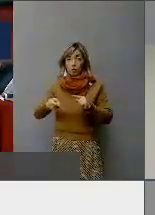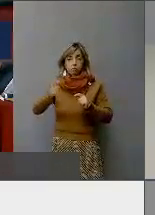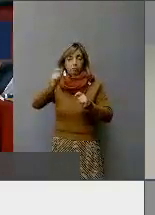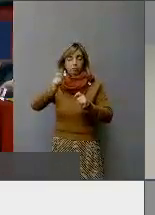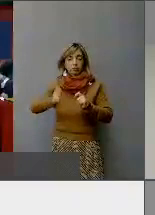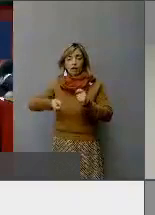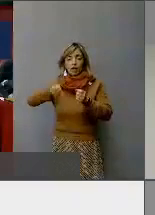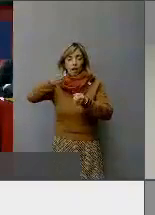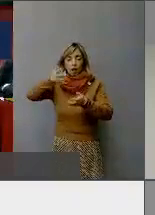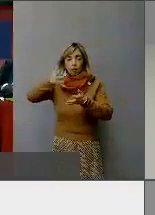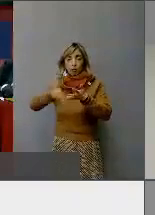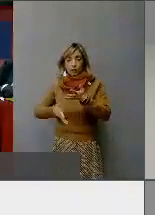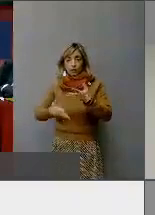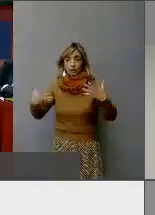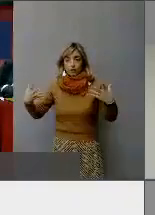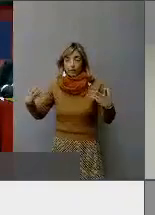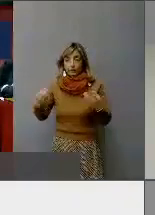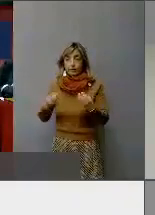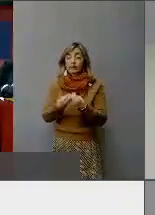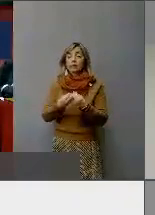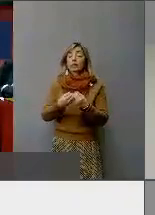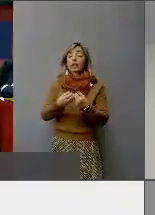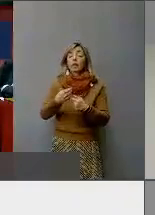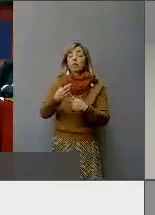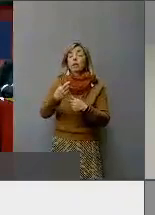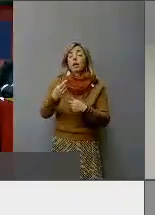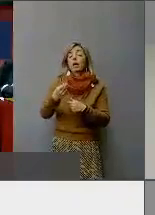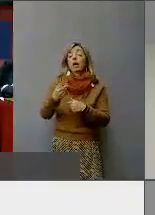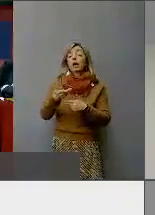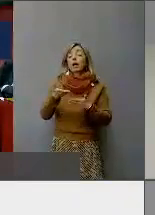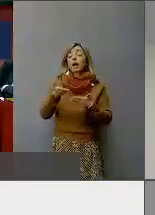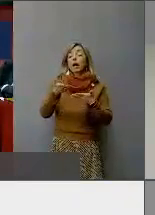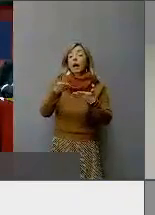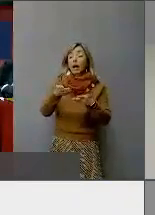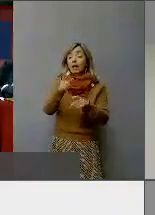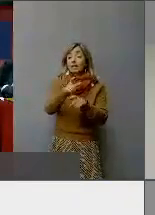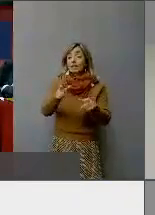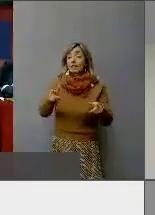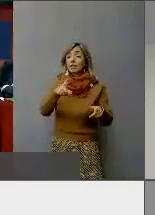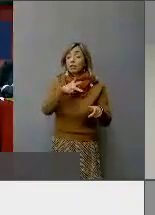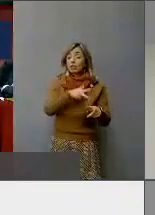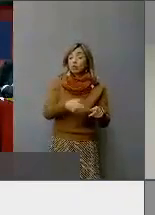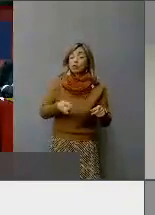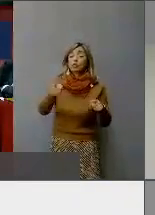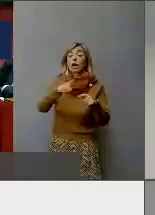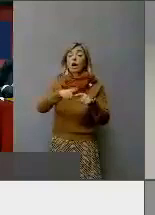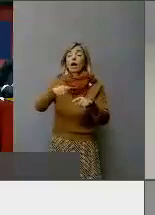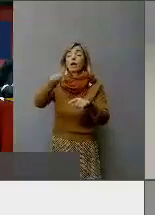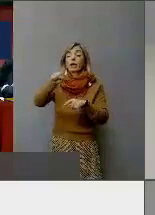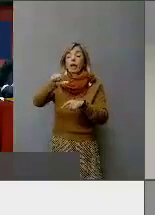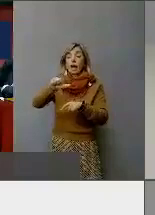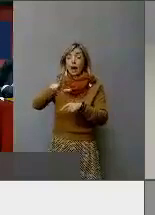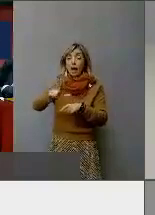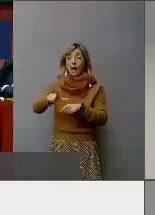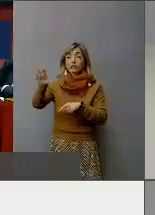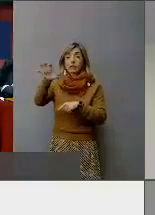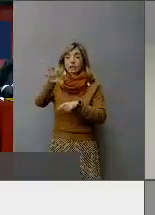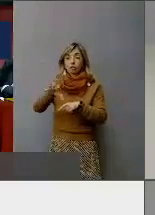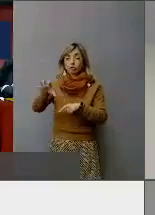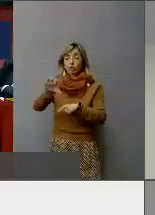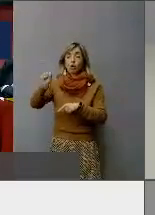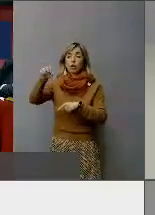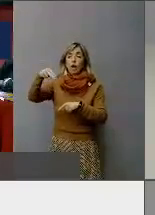assistenti sociali col terzo il settore con l'ordine degli psicologi cola della regione anci e tutti gli enti che si occupano di